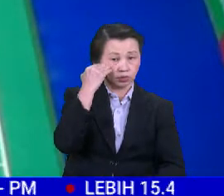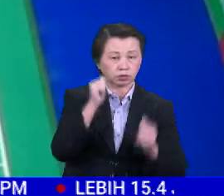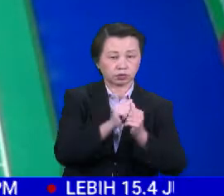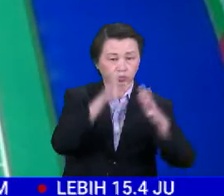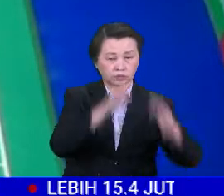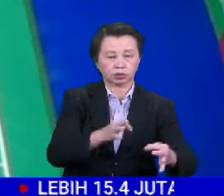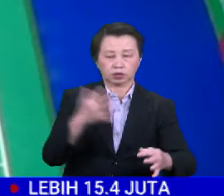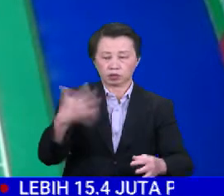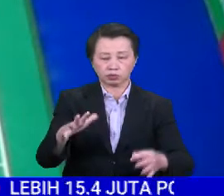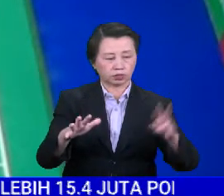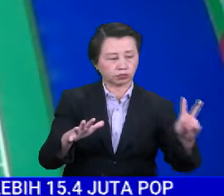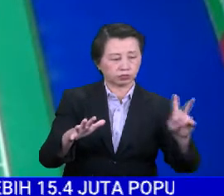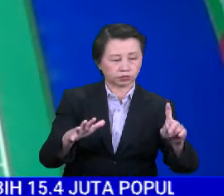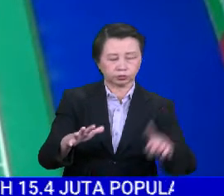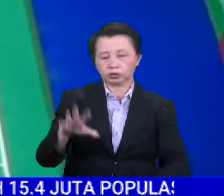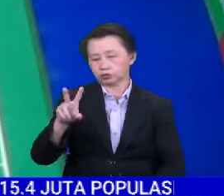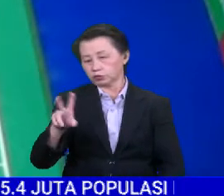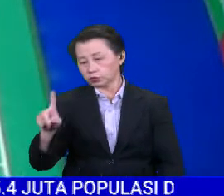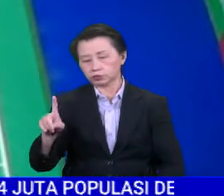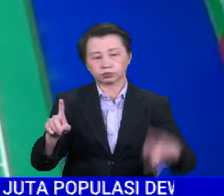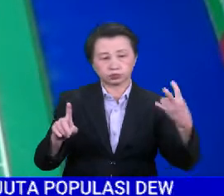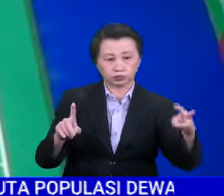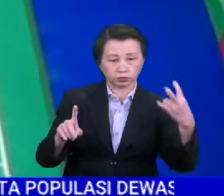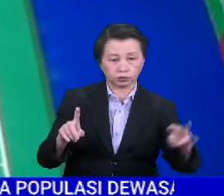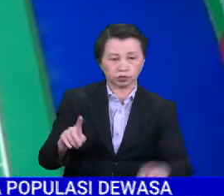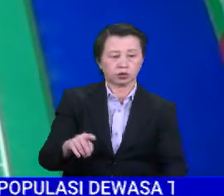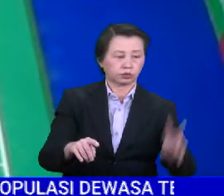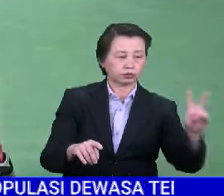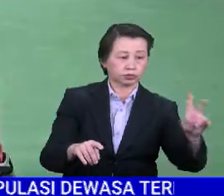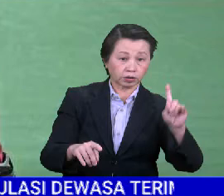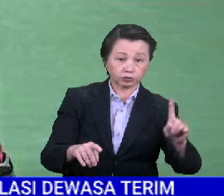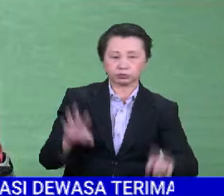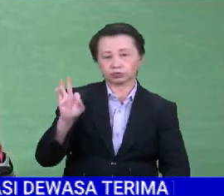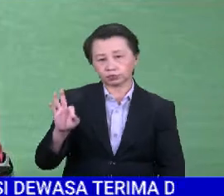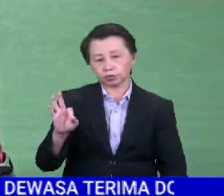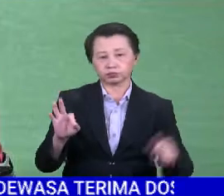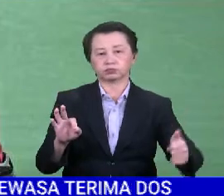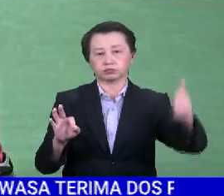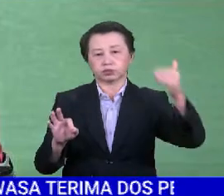keputusan 15-21, 21-17, 21-19.